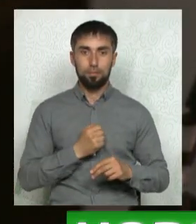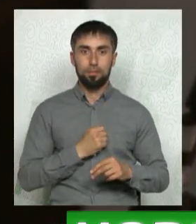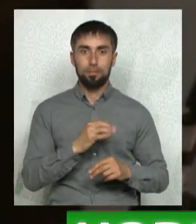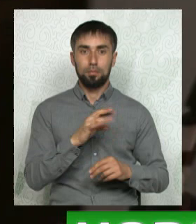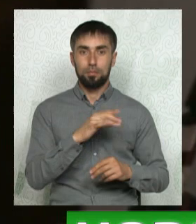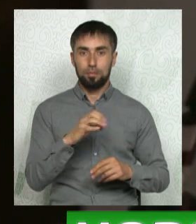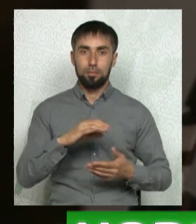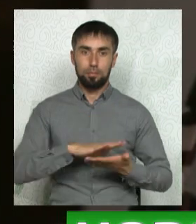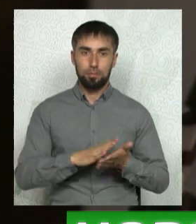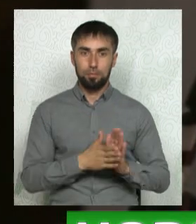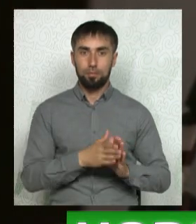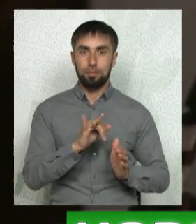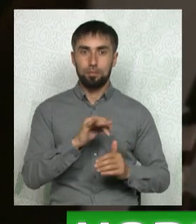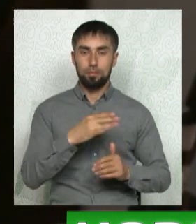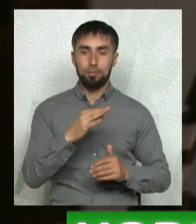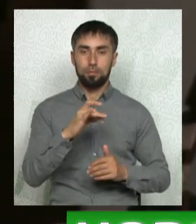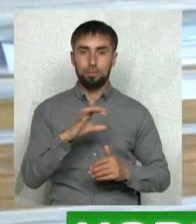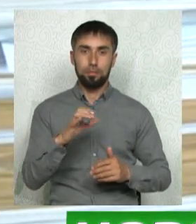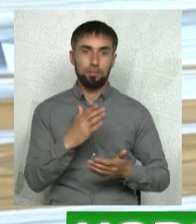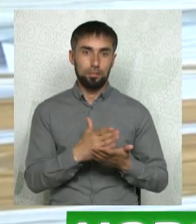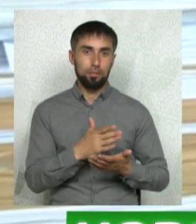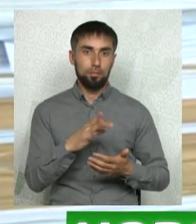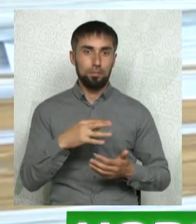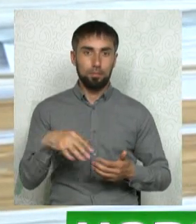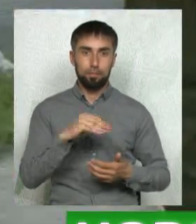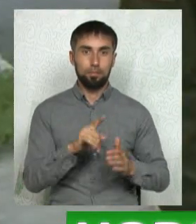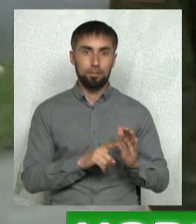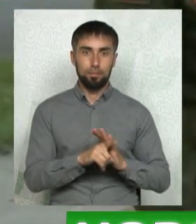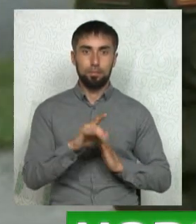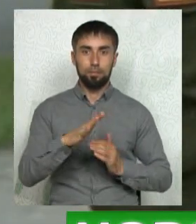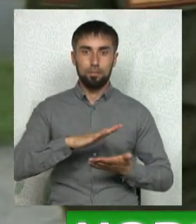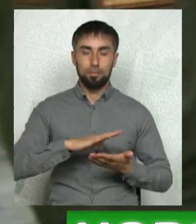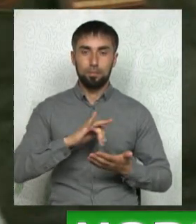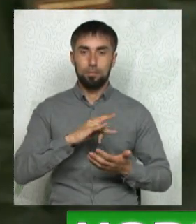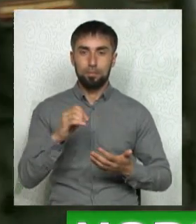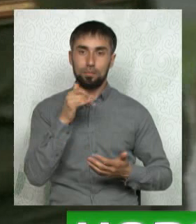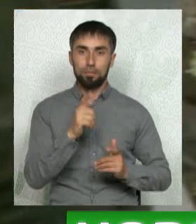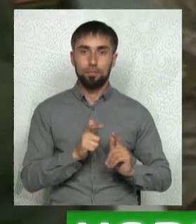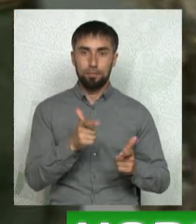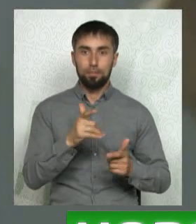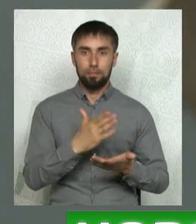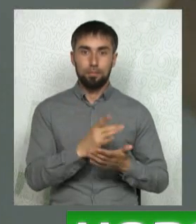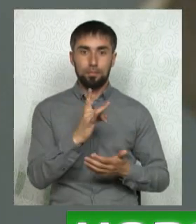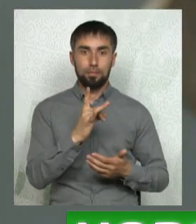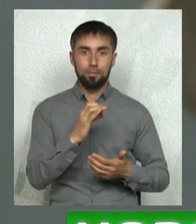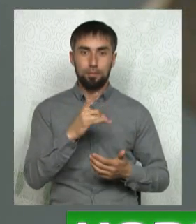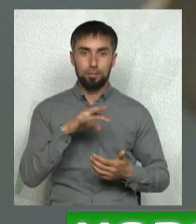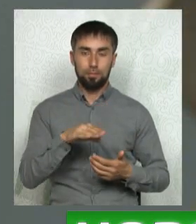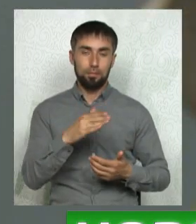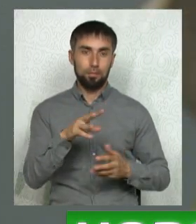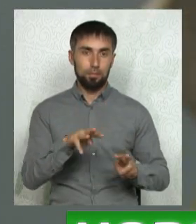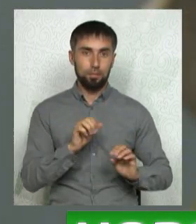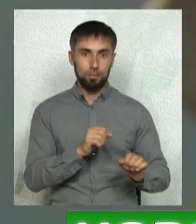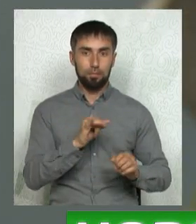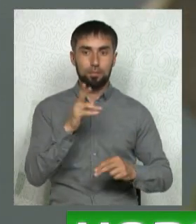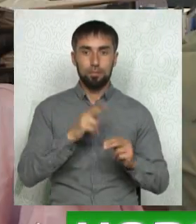особом положении. Исключительный статус проявляется во всем, начиная с условий поступления, которые регламентируются Минобороной, и заканчивая